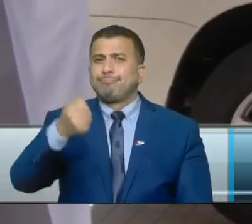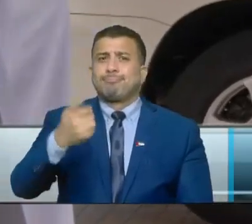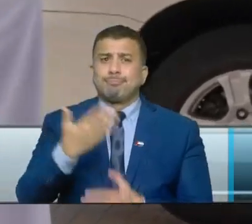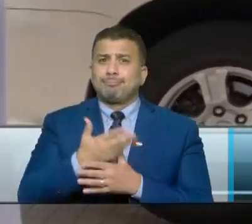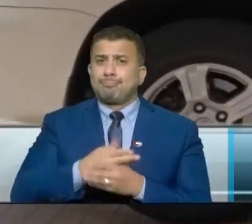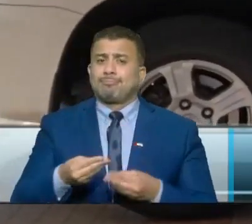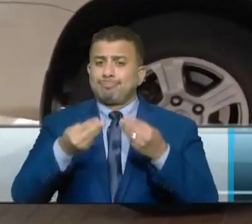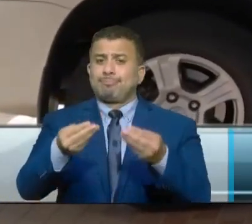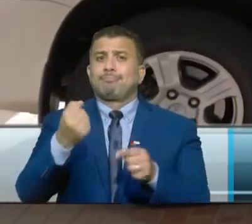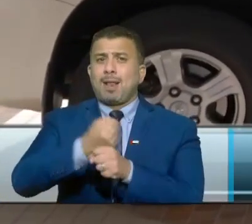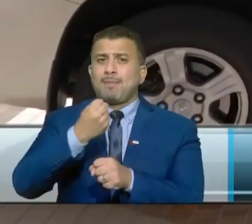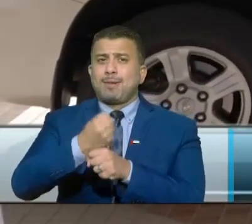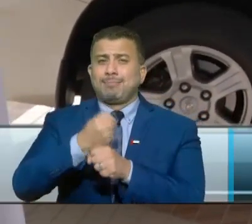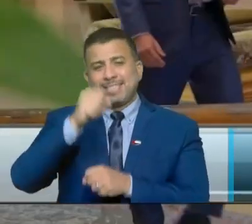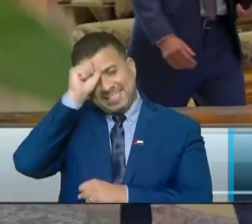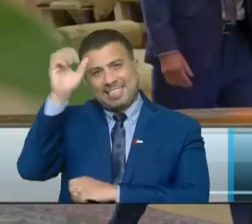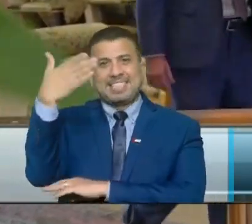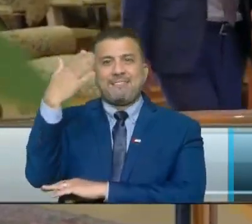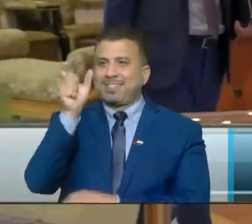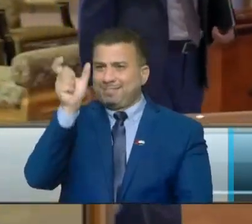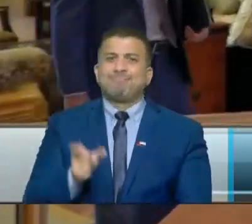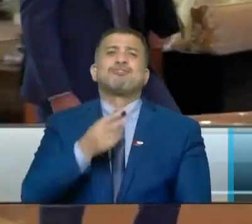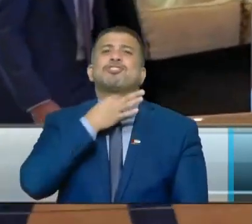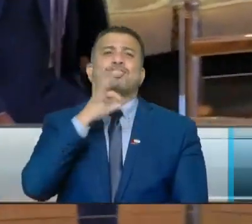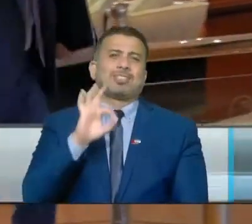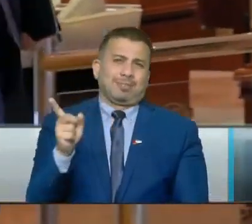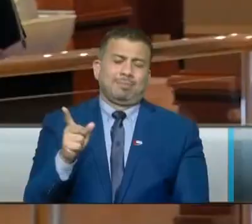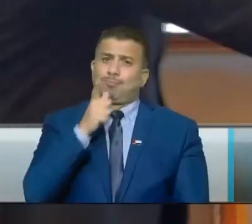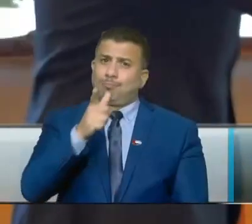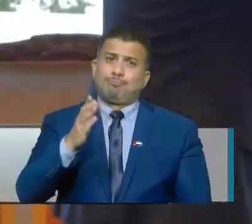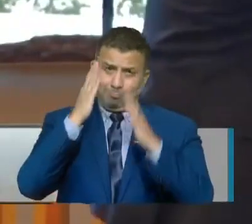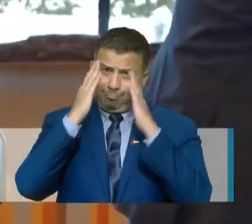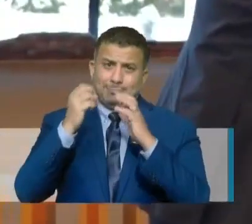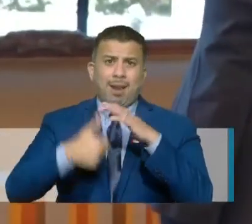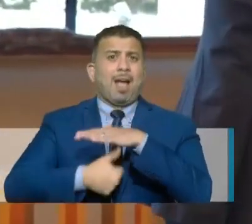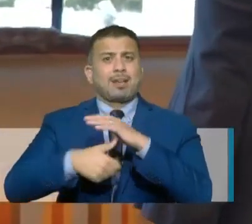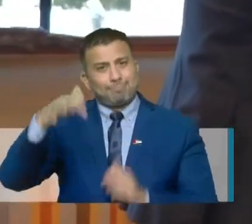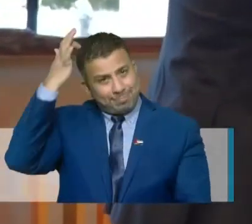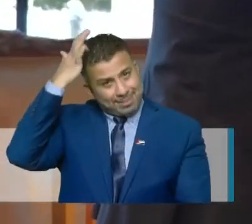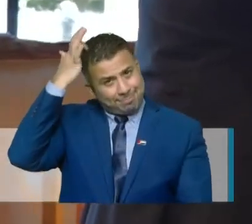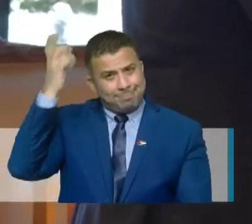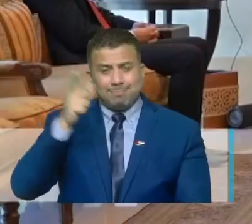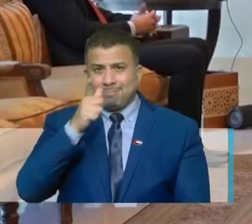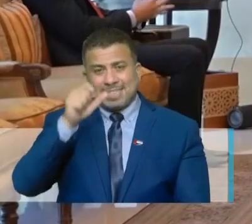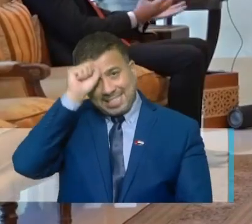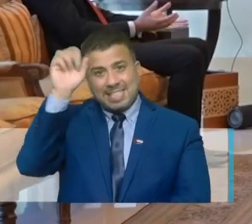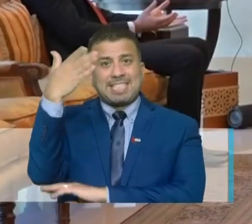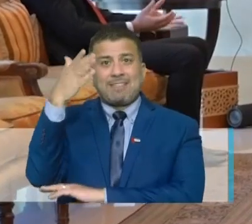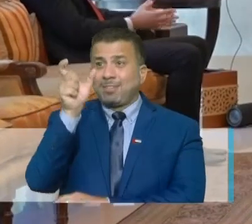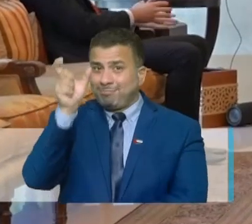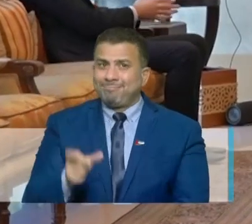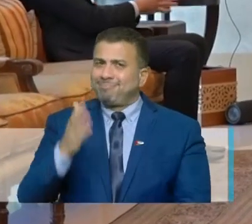بمناسبه تسلمه مهام عمله الجديد ورحب صاحب السمو حاكم راس الخيمه بسعاده